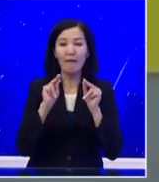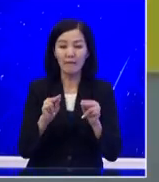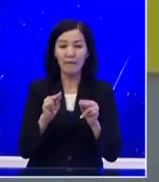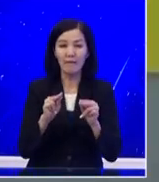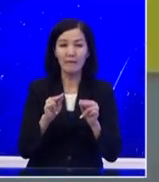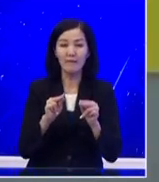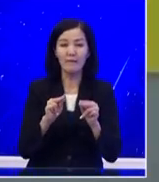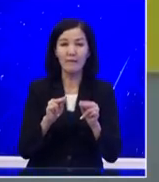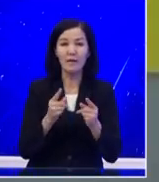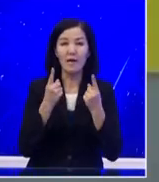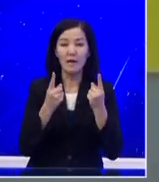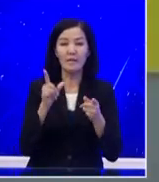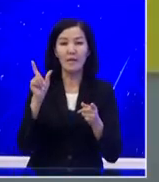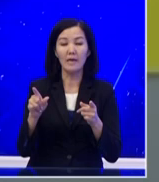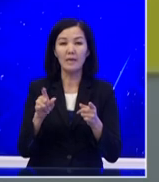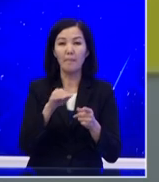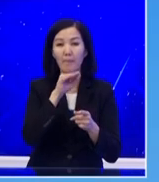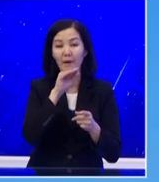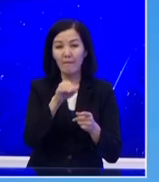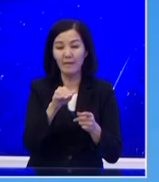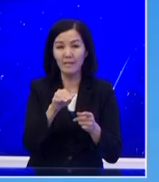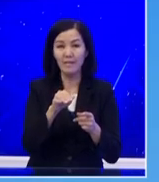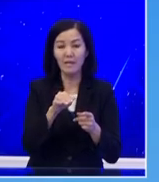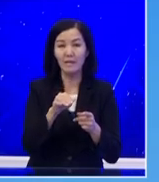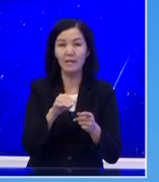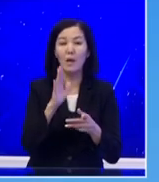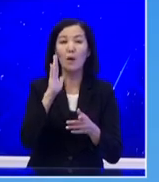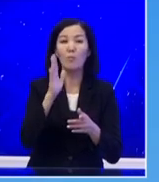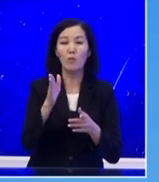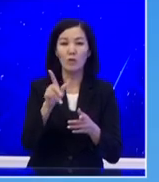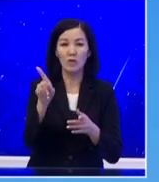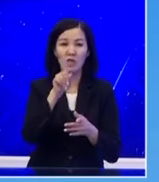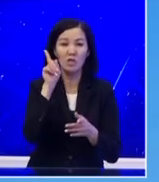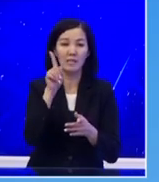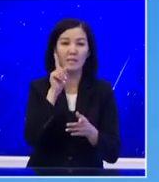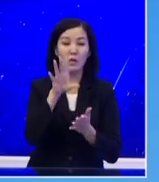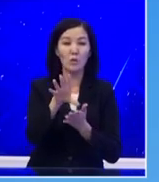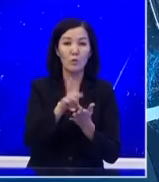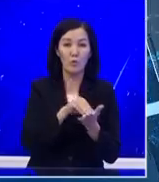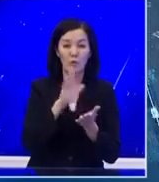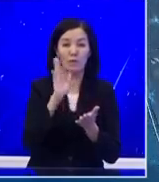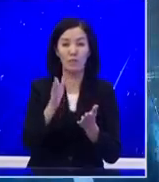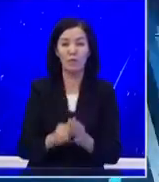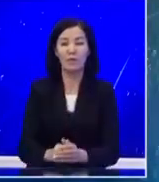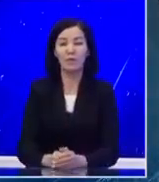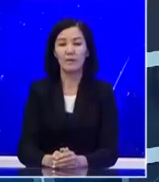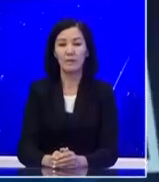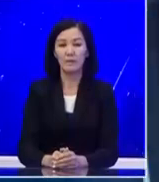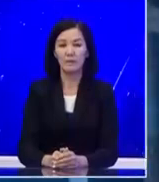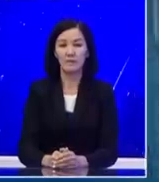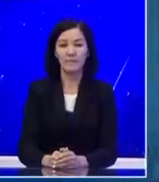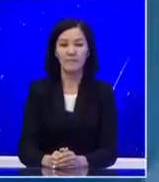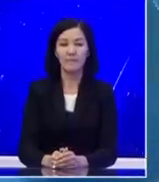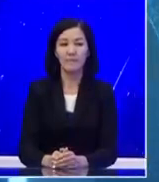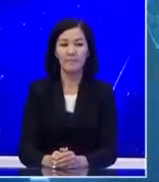жоғалтпаған арда азаматтың кәсібилігі мен өнегесі болашақ тілшілердің темірқазығына айналса игі. Әзиза Ғазезқызы, Ринат